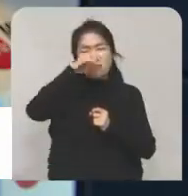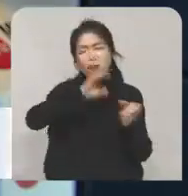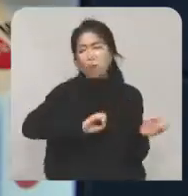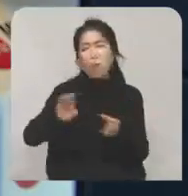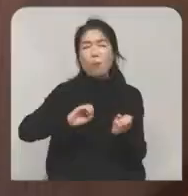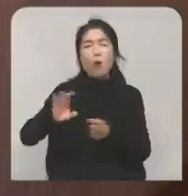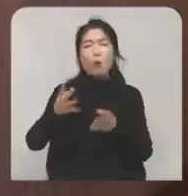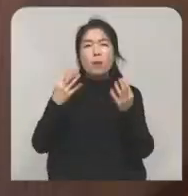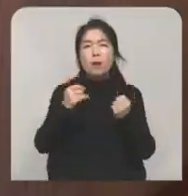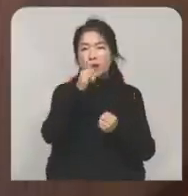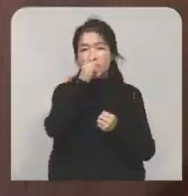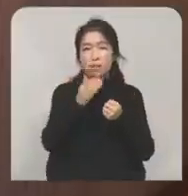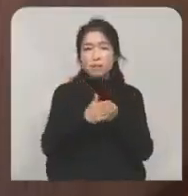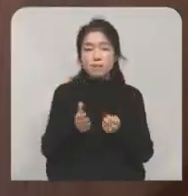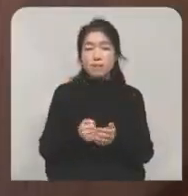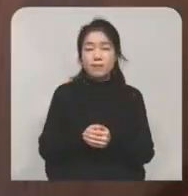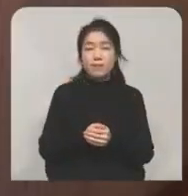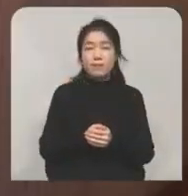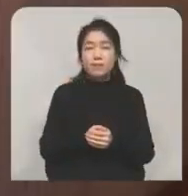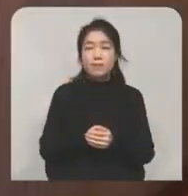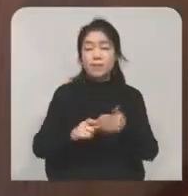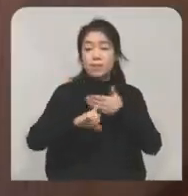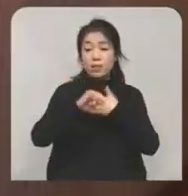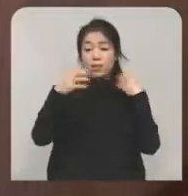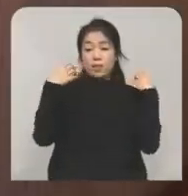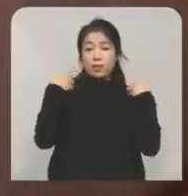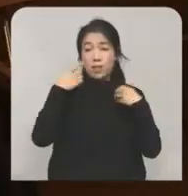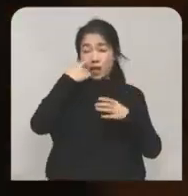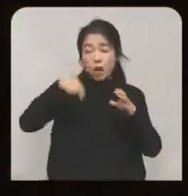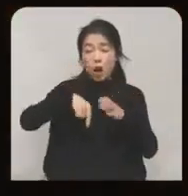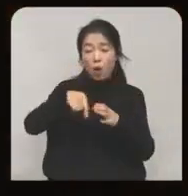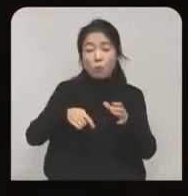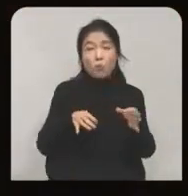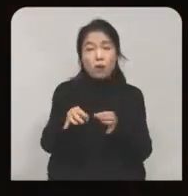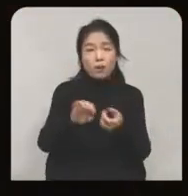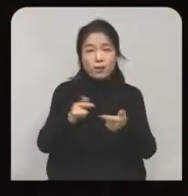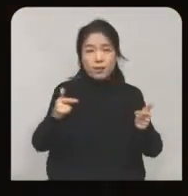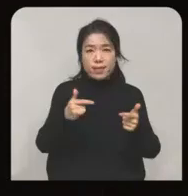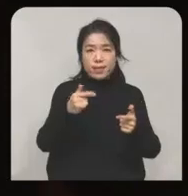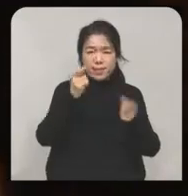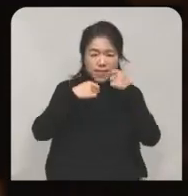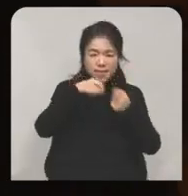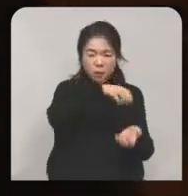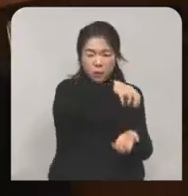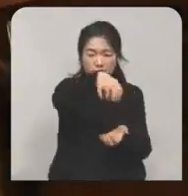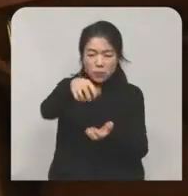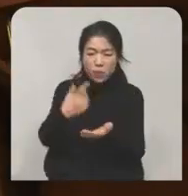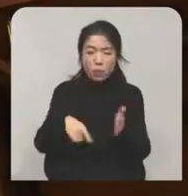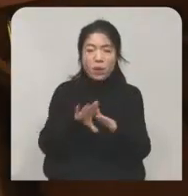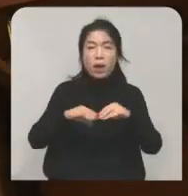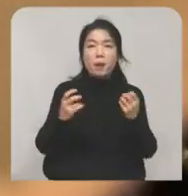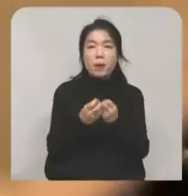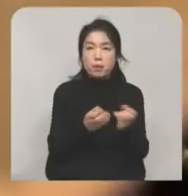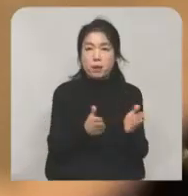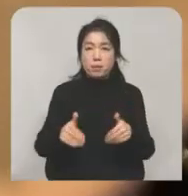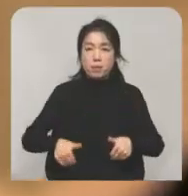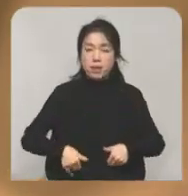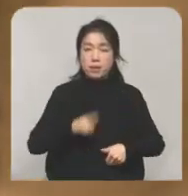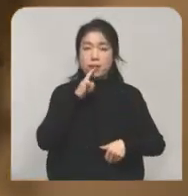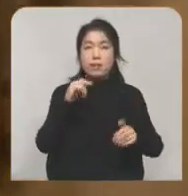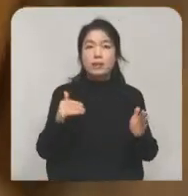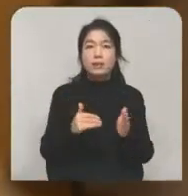버려집니다 이 때문에 지자체와 커피 업계가 커피찌꺼기 수거를 위한 대책을 마련해야 한다는 지적이